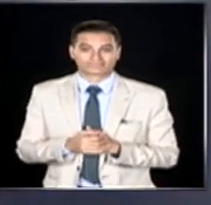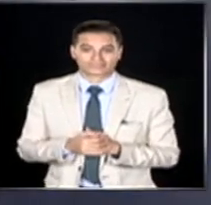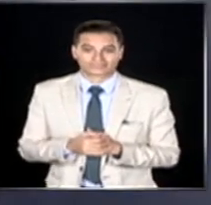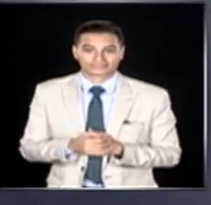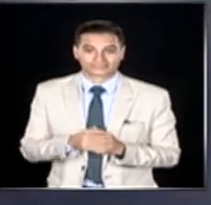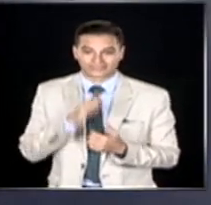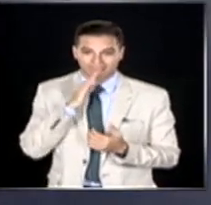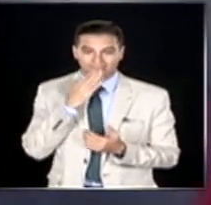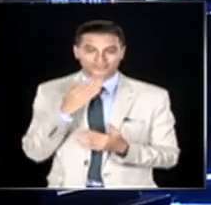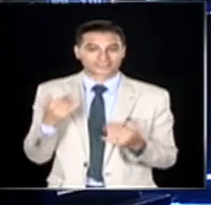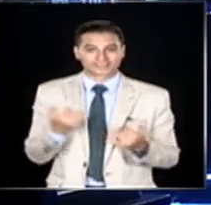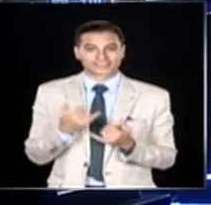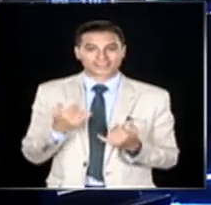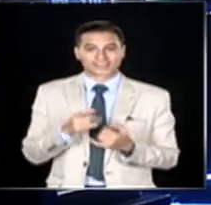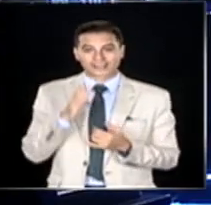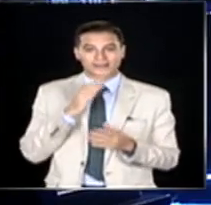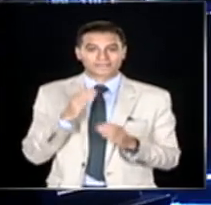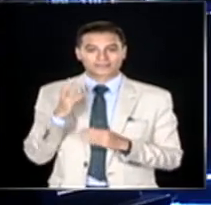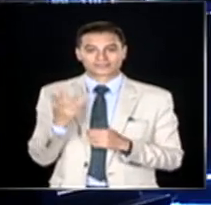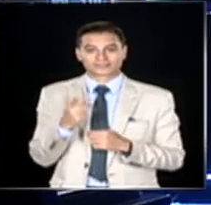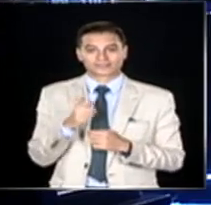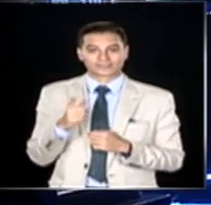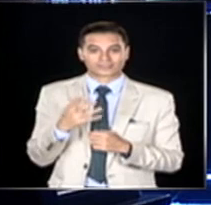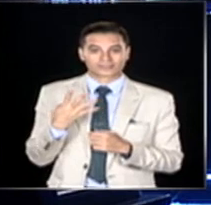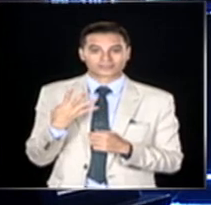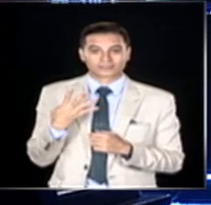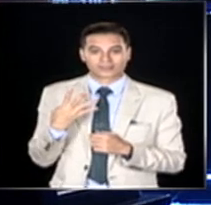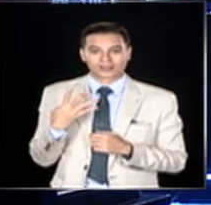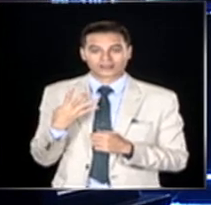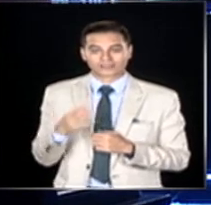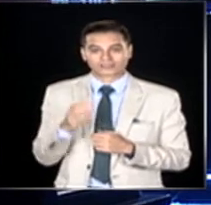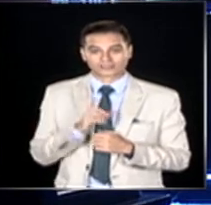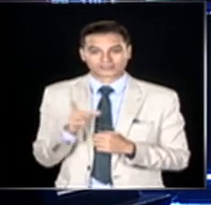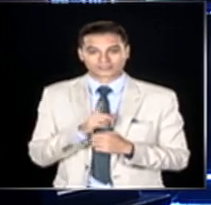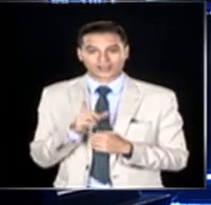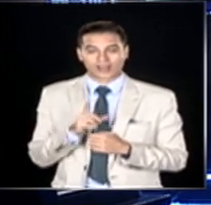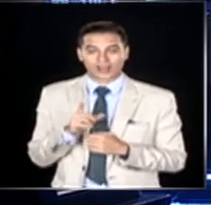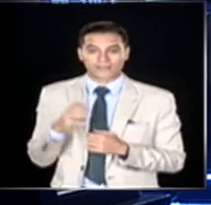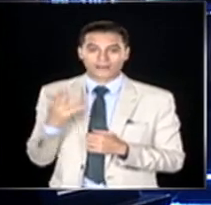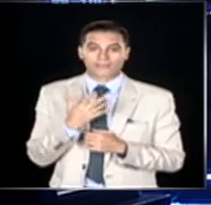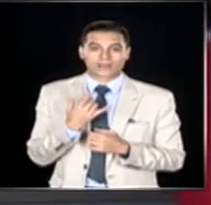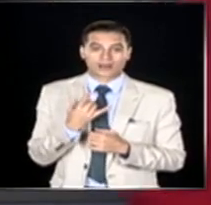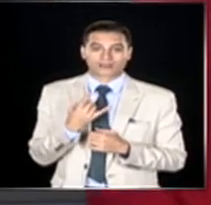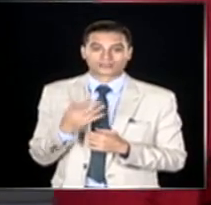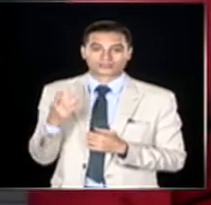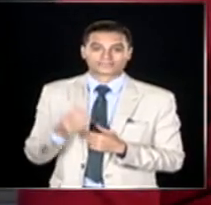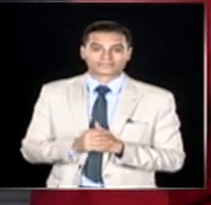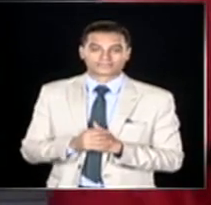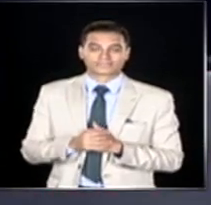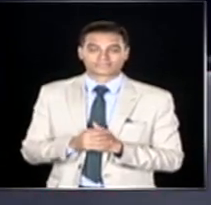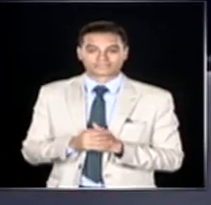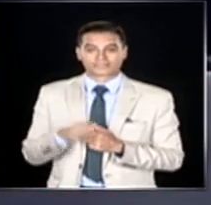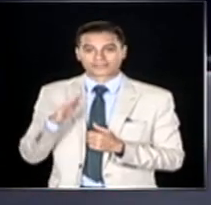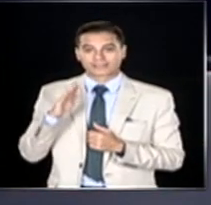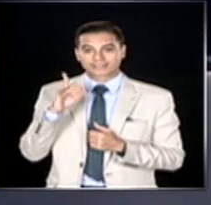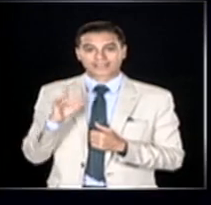الحمد لله. تعالي مكان. الحمد لله. كم إجابة صح؟ مش عارفة. 4 إجابات صحيحة من 10. الحمد لله. طيب سليم،